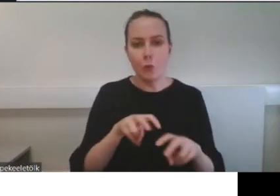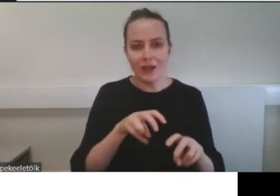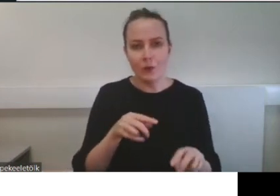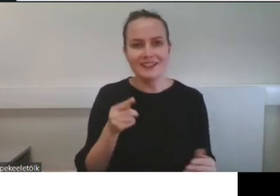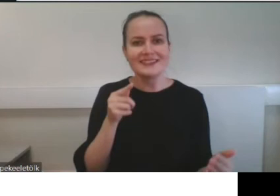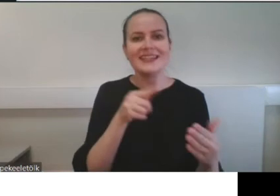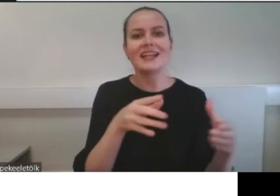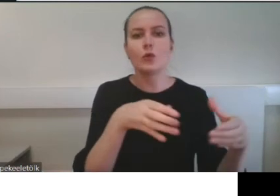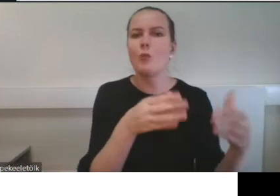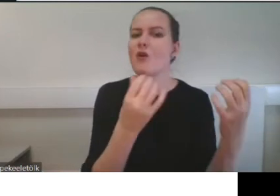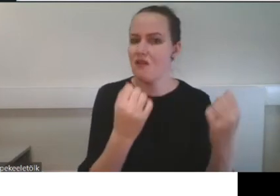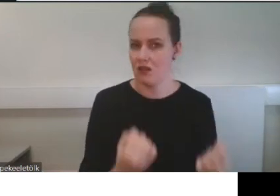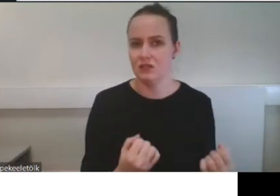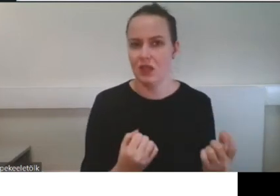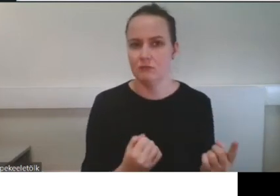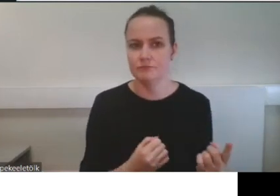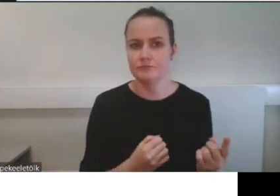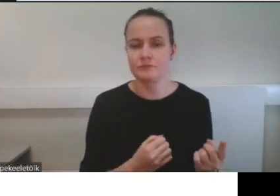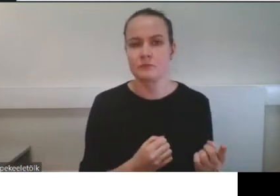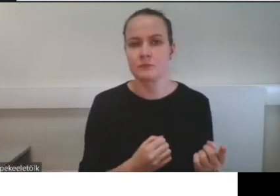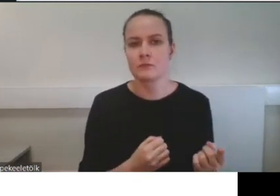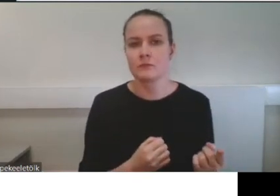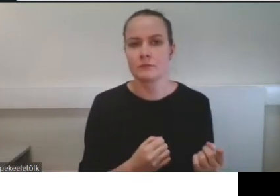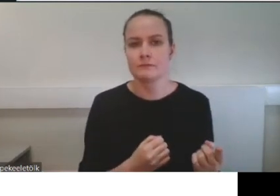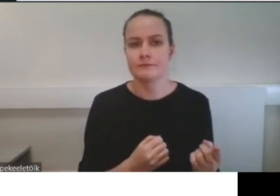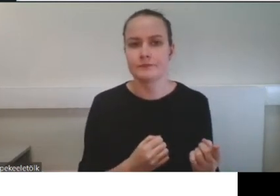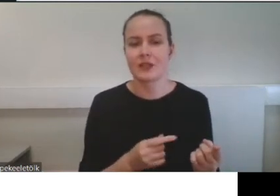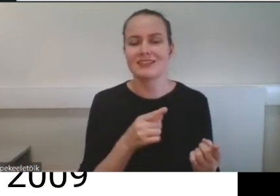2020. aastal umbes 2500 inimest kaasatud.